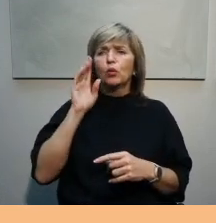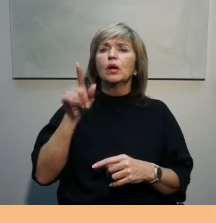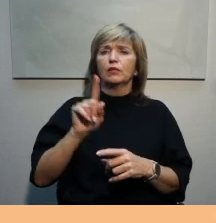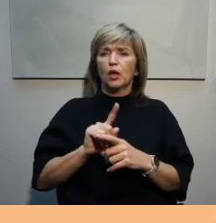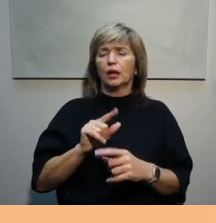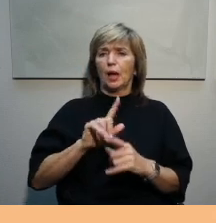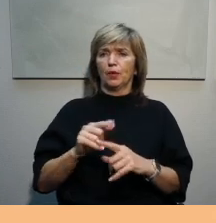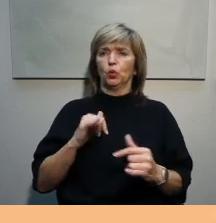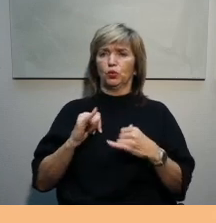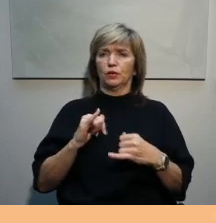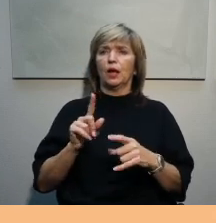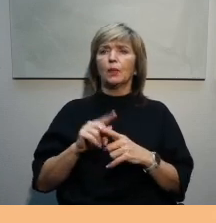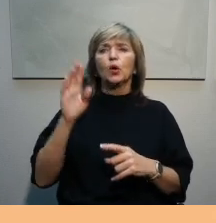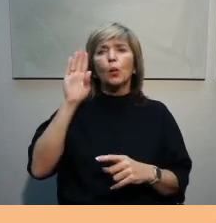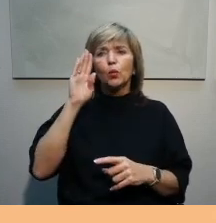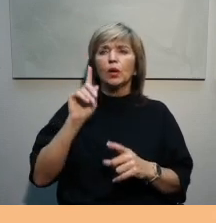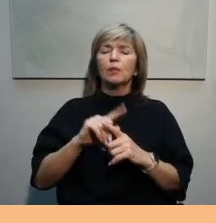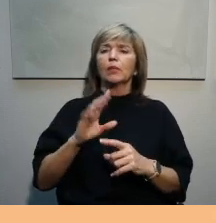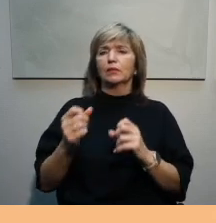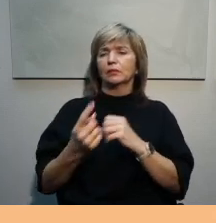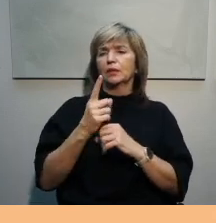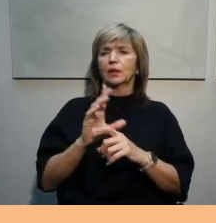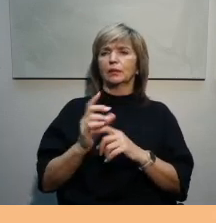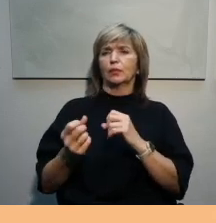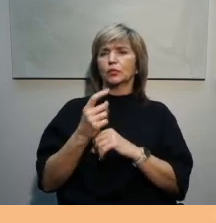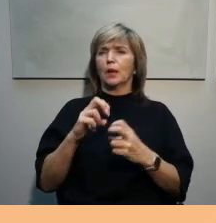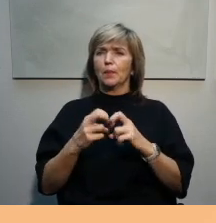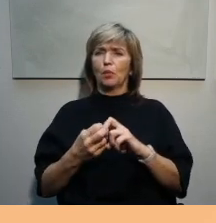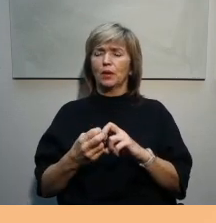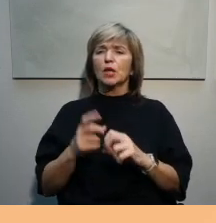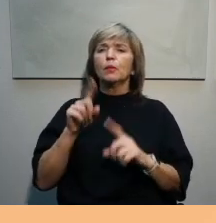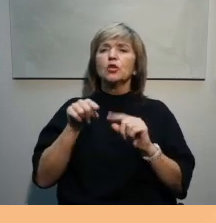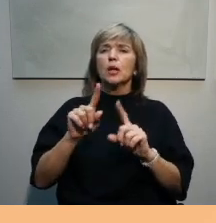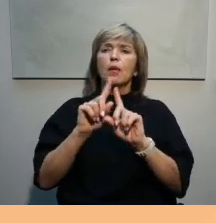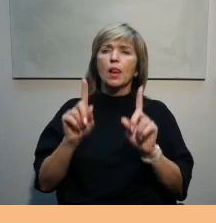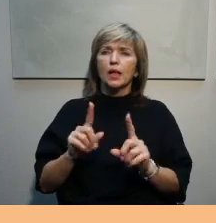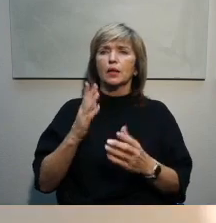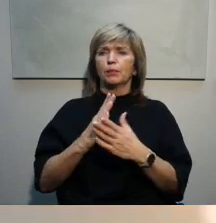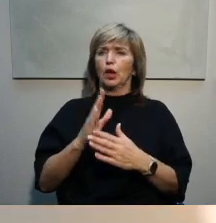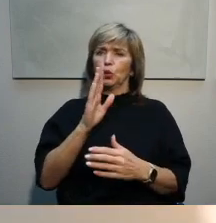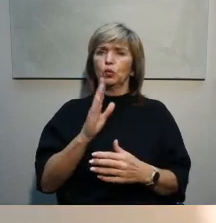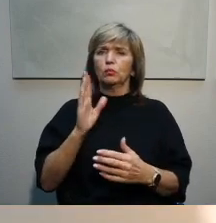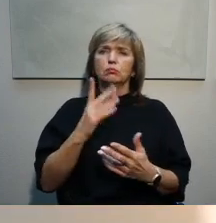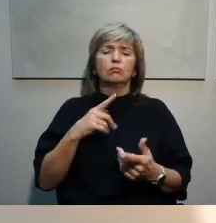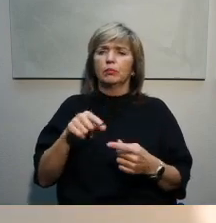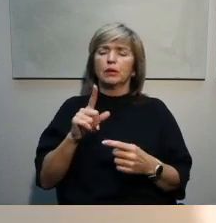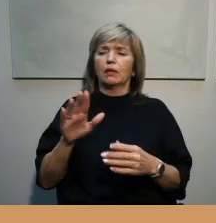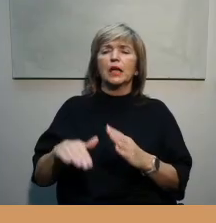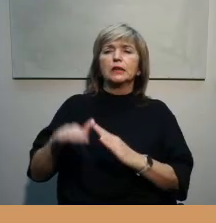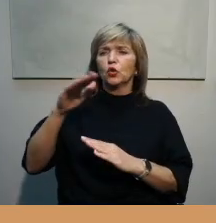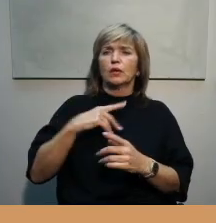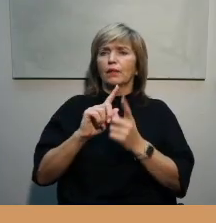tā uzvedīsies kā puika, bet reizēm radīs mums izaicinājumus. Un pie šīm lietām, pie nobriešanas mēs neko nevaram izdarīt,